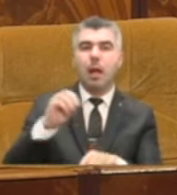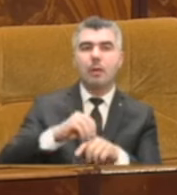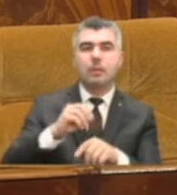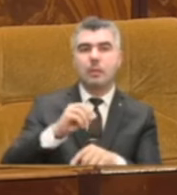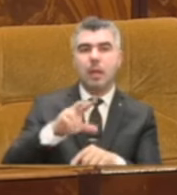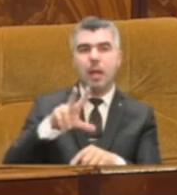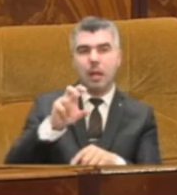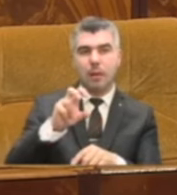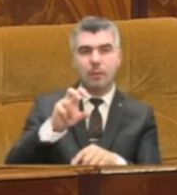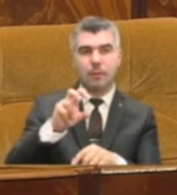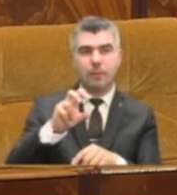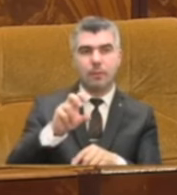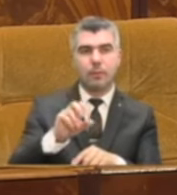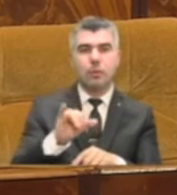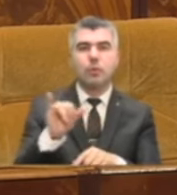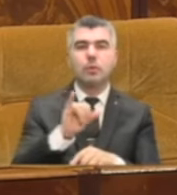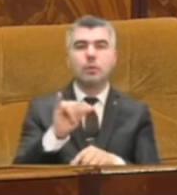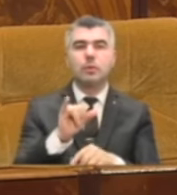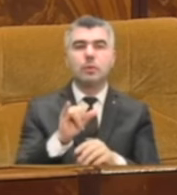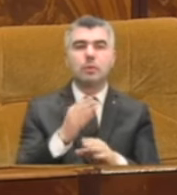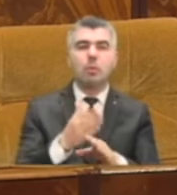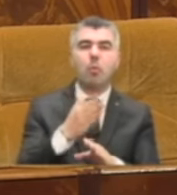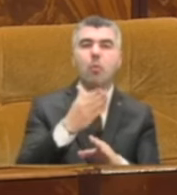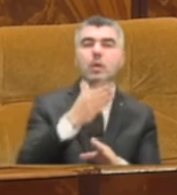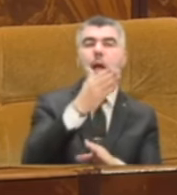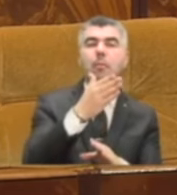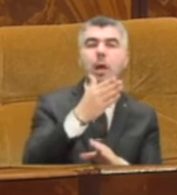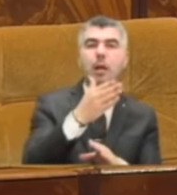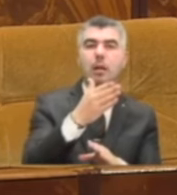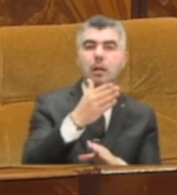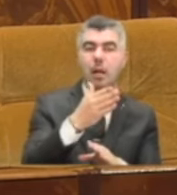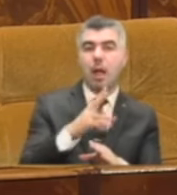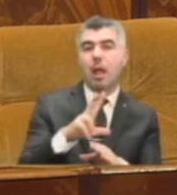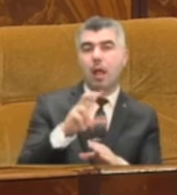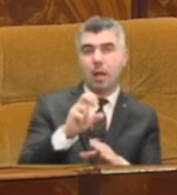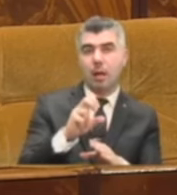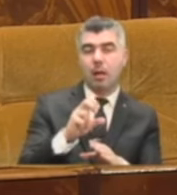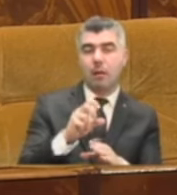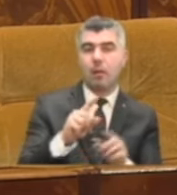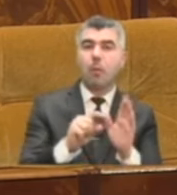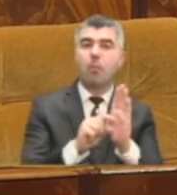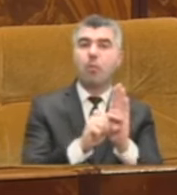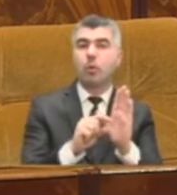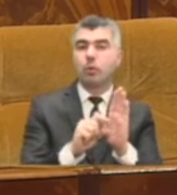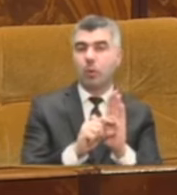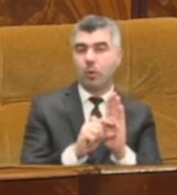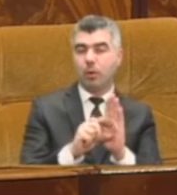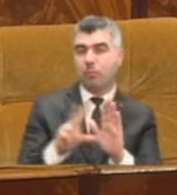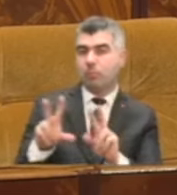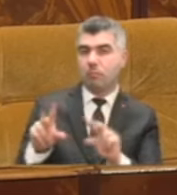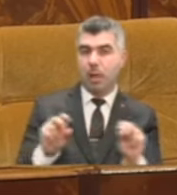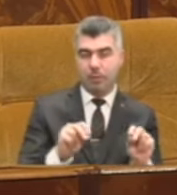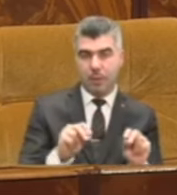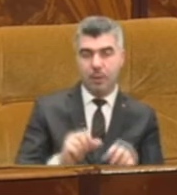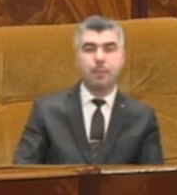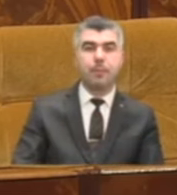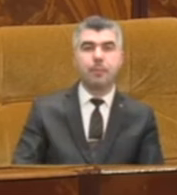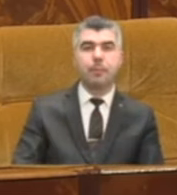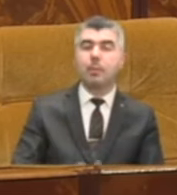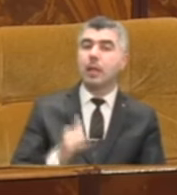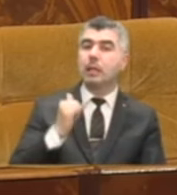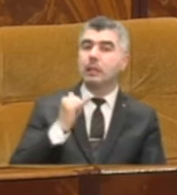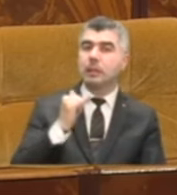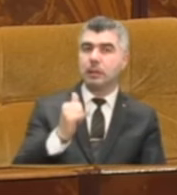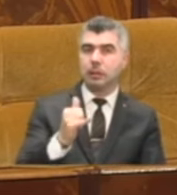كاين شي رؤيه استباقيه بشكل نهائي لهذا الموضوع. دابا دائما تيتقالنا راه